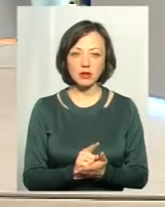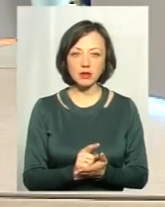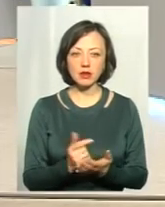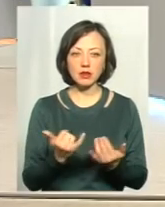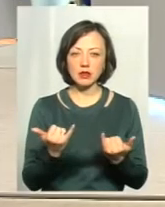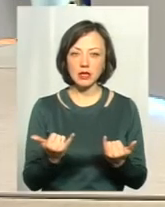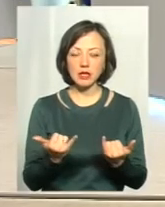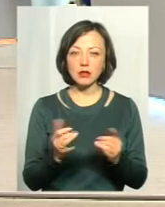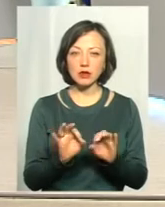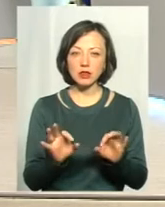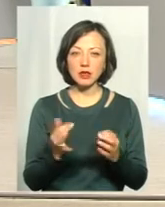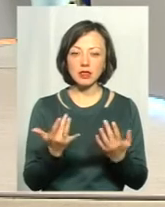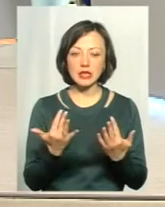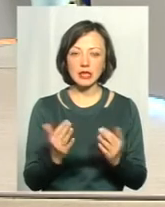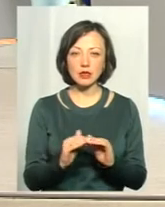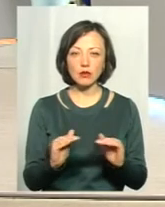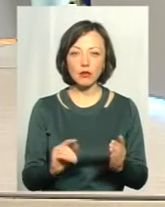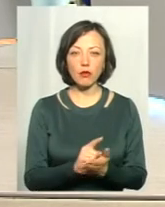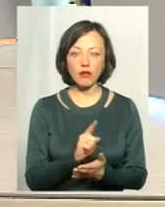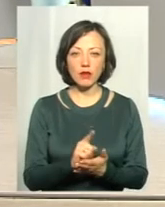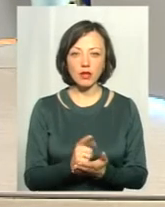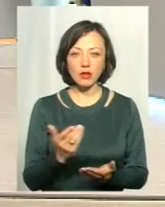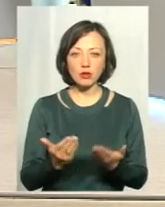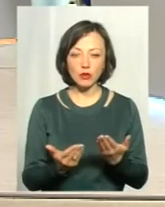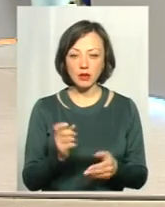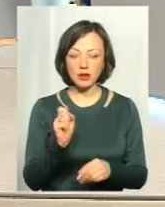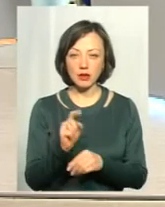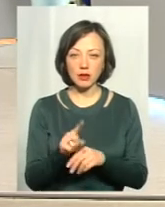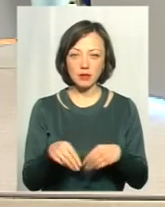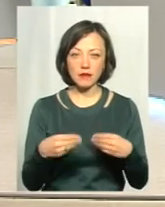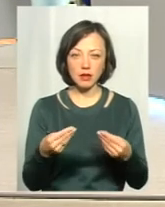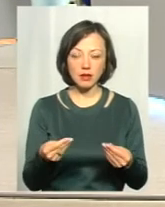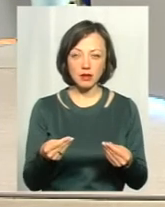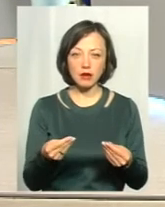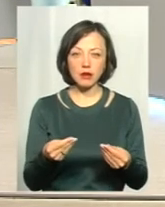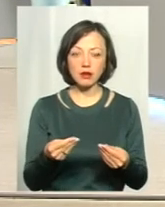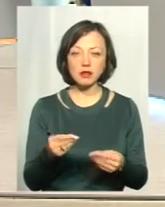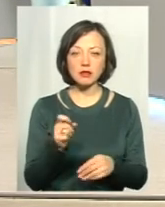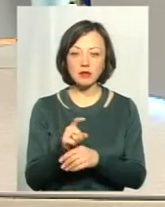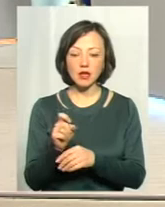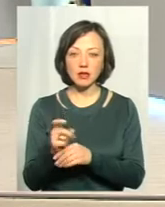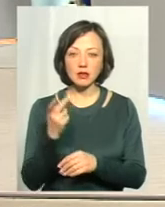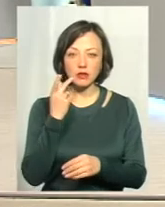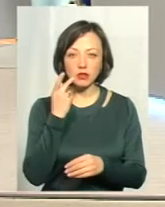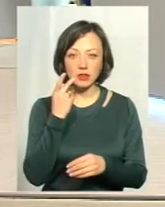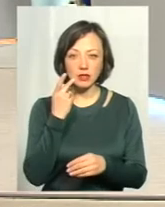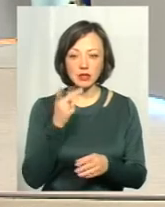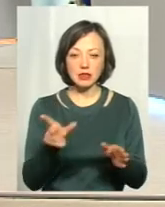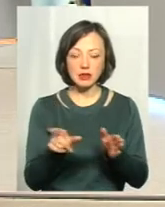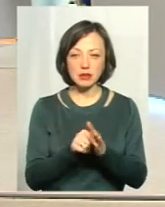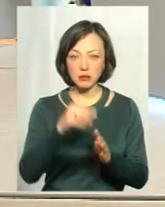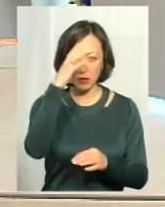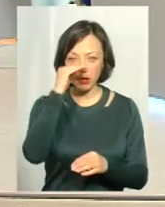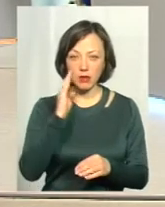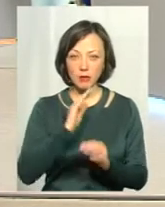розкажу, скільки діток, повинні, от якщо ми даємо завдання, то повинні ці завдання закріплюватися і з батьками